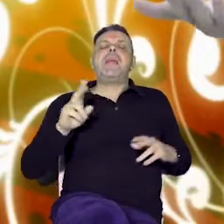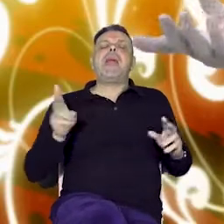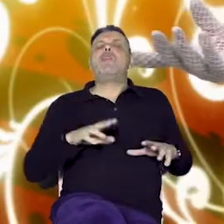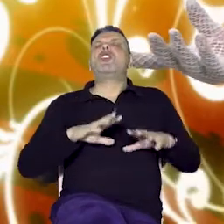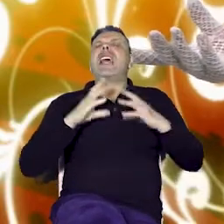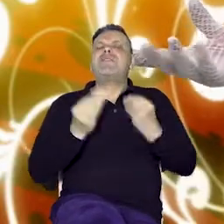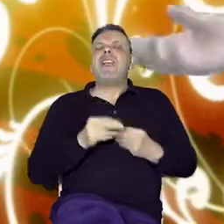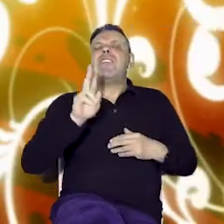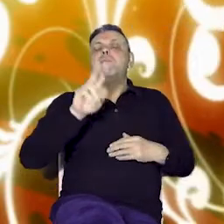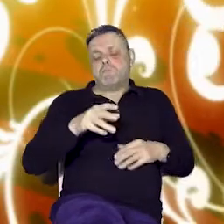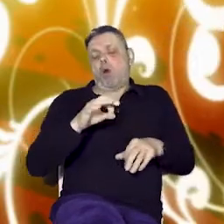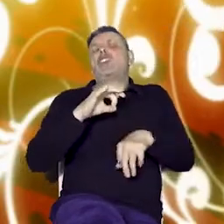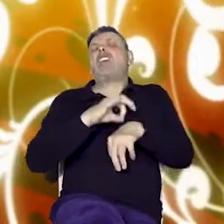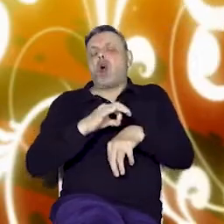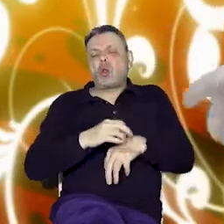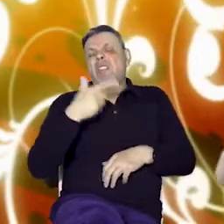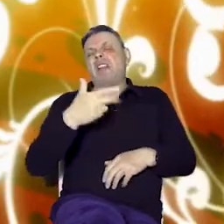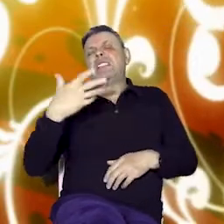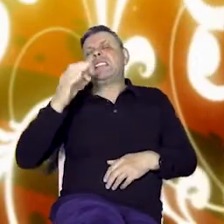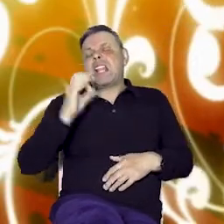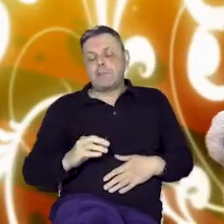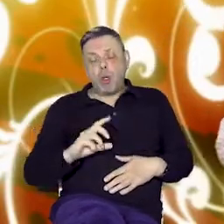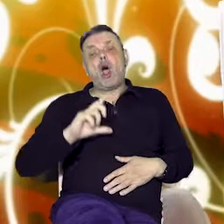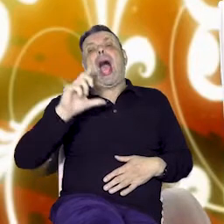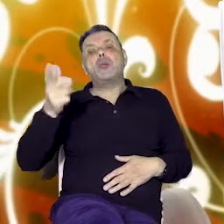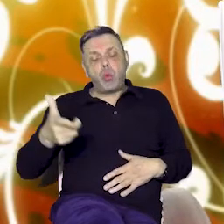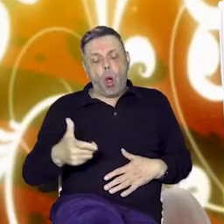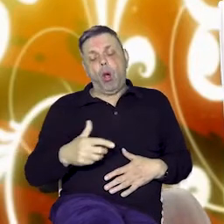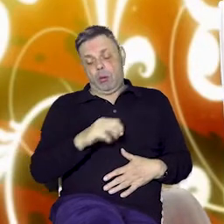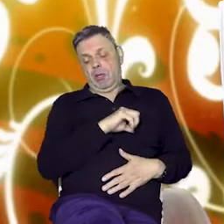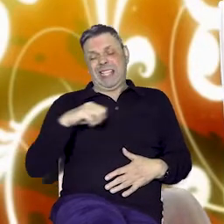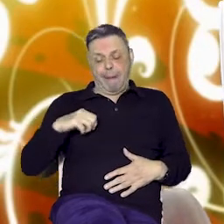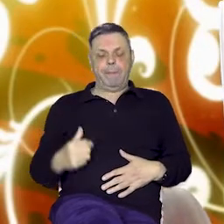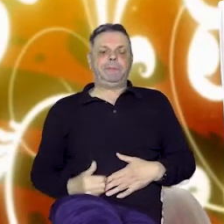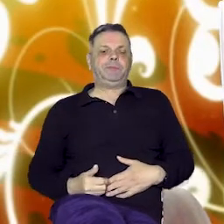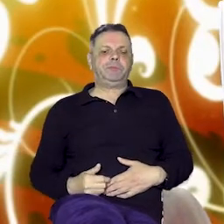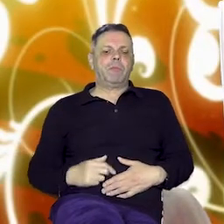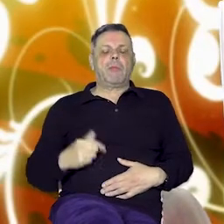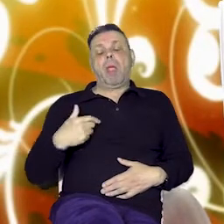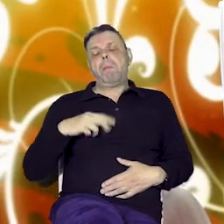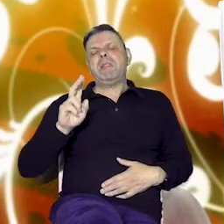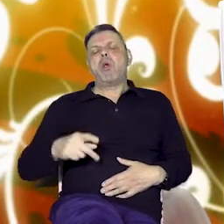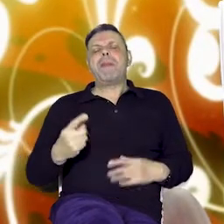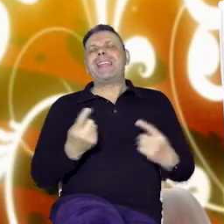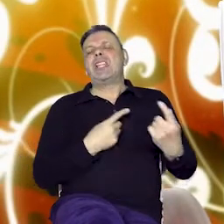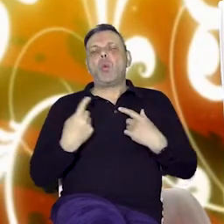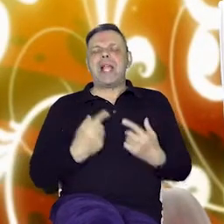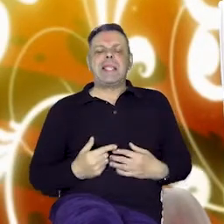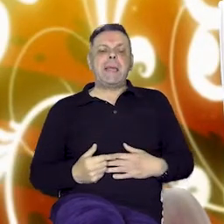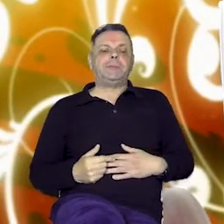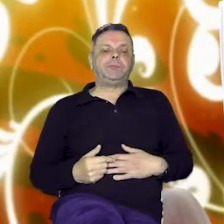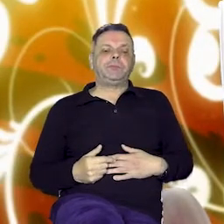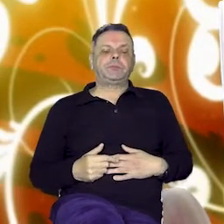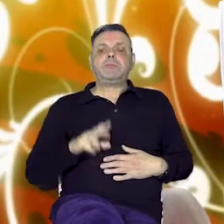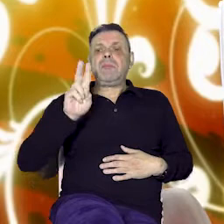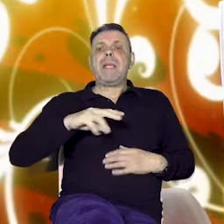možete 20-30%. Sve drugo pacijent. Apsolutno. Gledajte, mi smo imali recimo situacije da smo imali